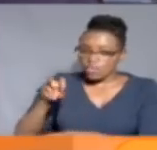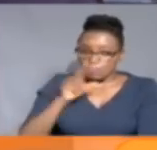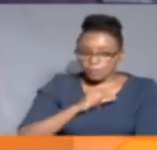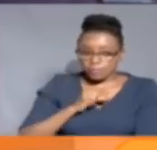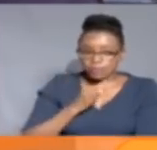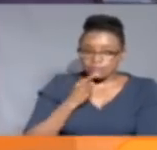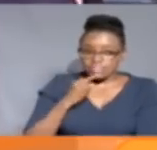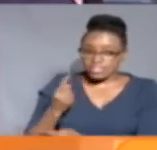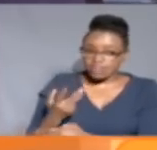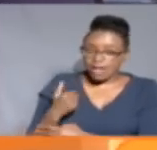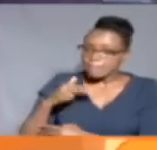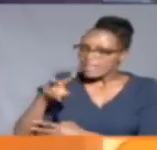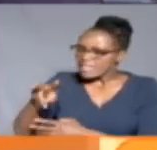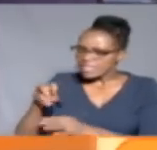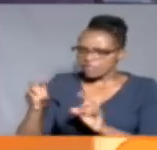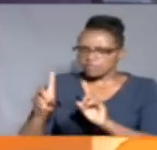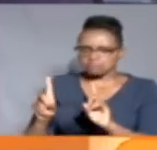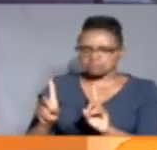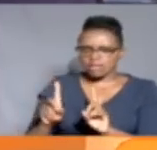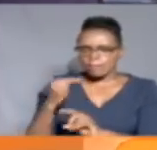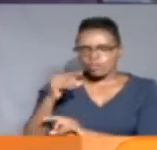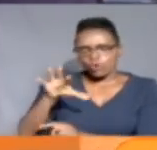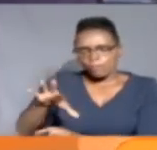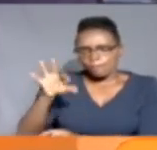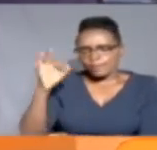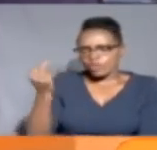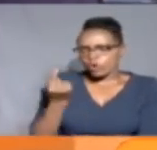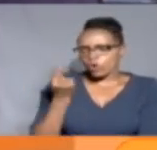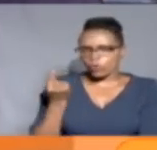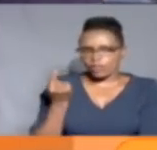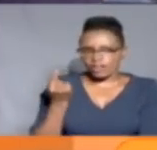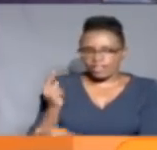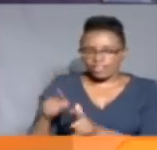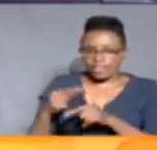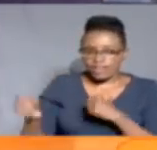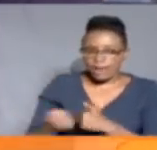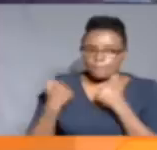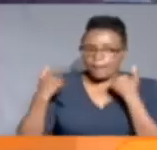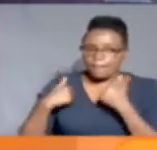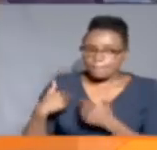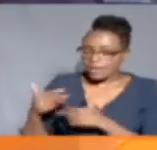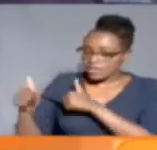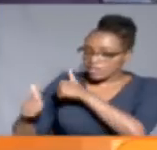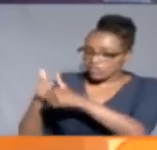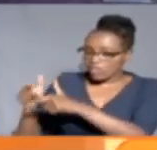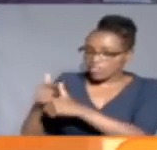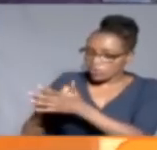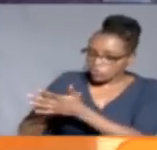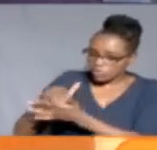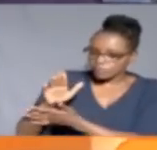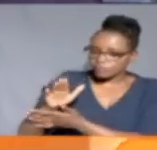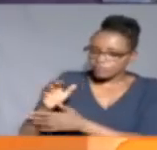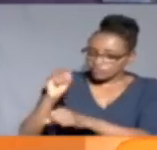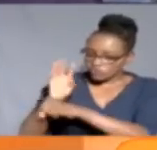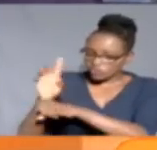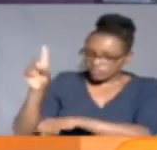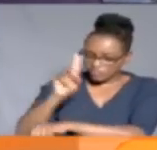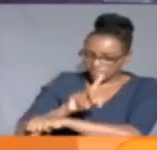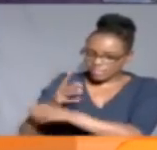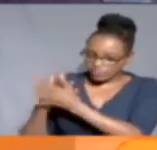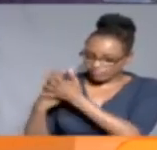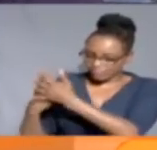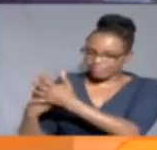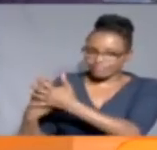nikasema sikuiba, nilichukua. So ikahappen kwamba nikakataa, nikatumwa remand 14 days.